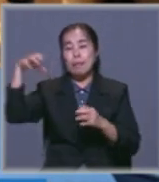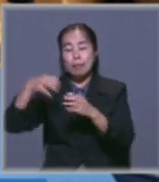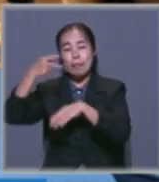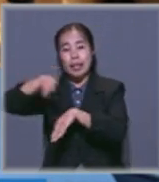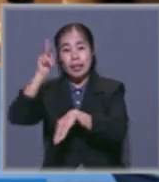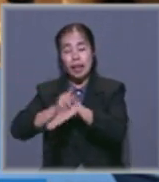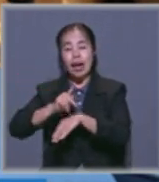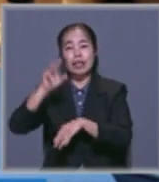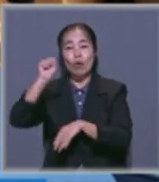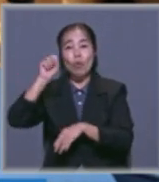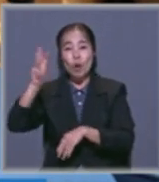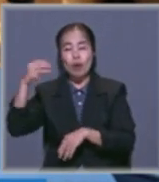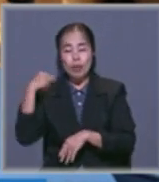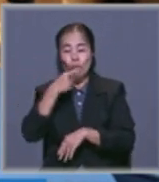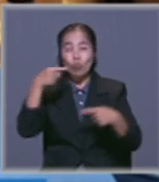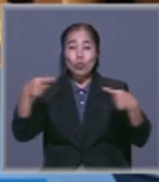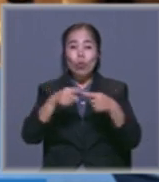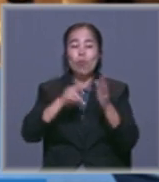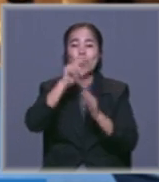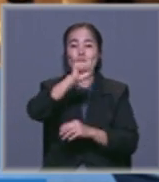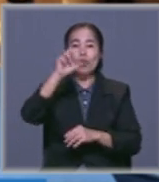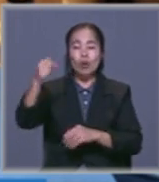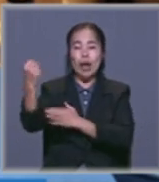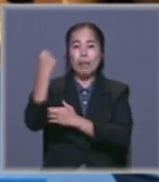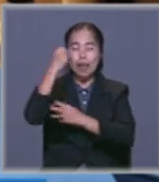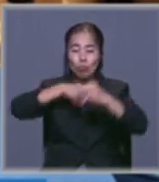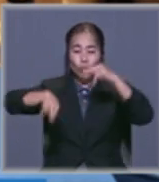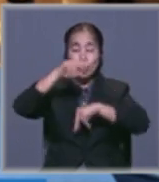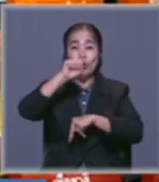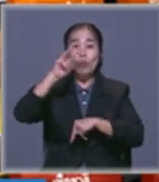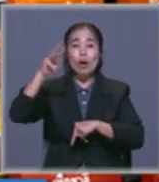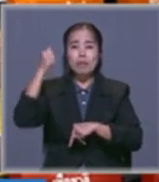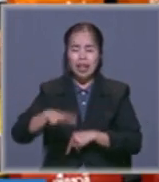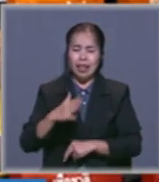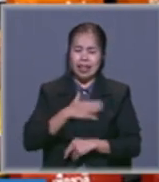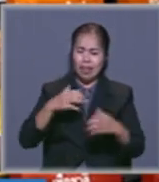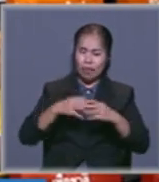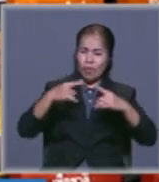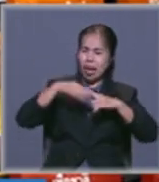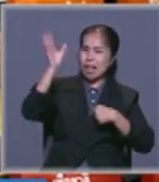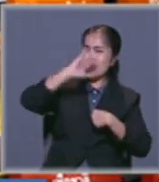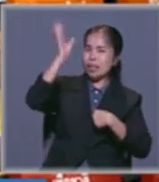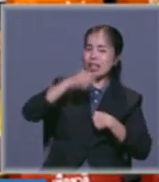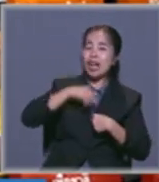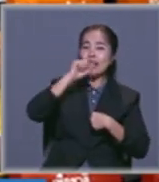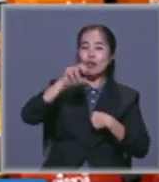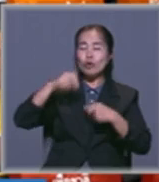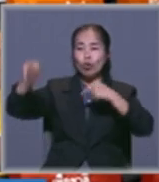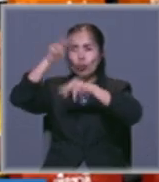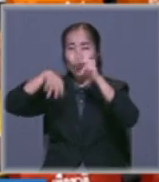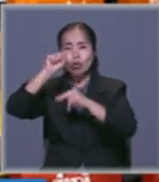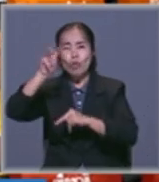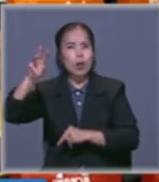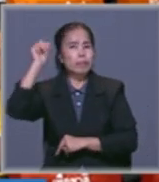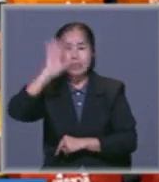ส.ไม่มีอำนาจตรวจสอบสว.ขณะที่ฝ่ายค้านยืนยันว่าส.ส.ไม่ได้มีอำนาจตรวจสอบสว.นั้นเข้าใจ